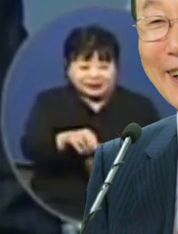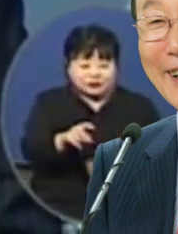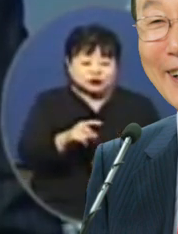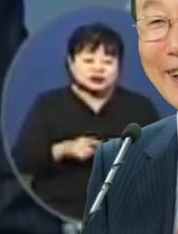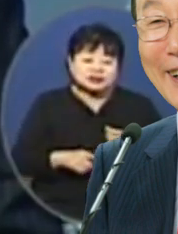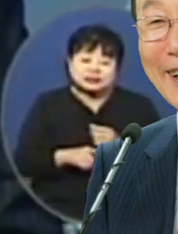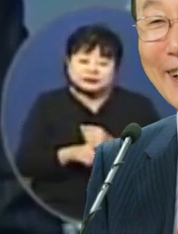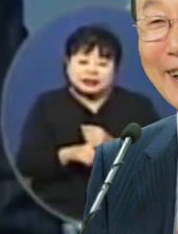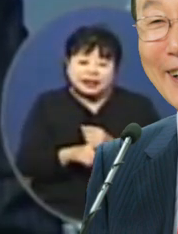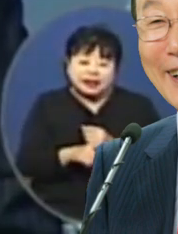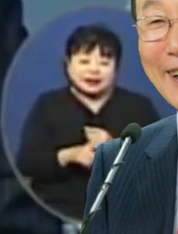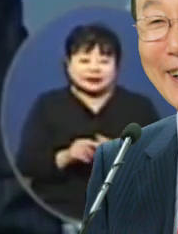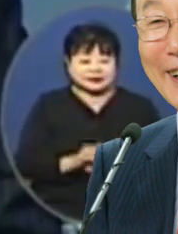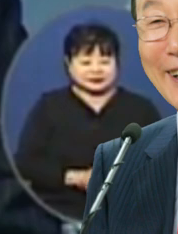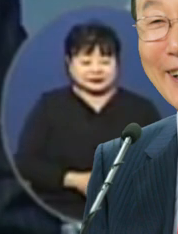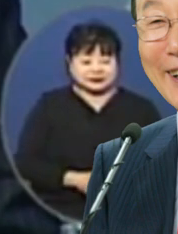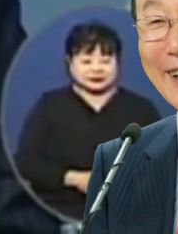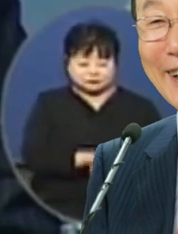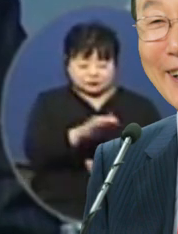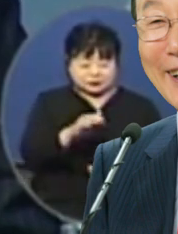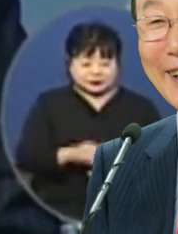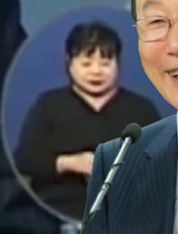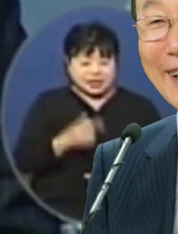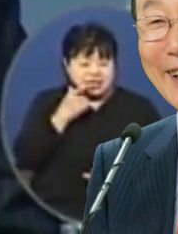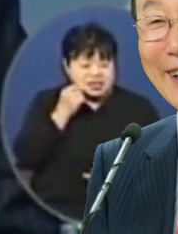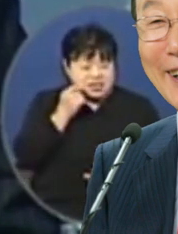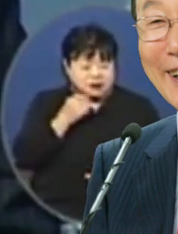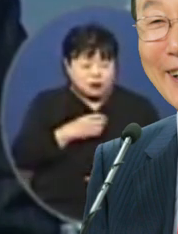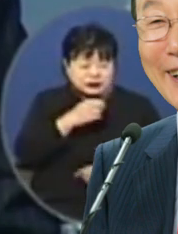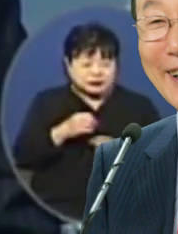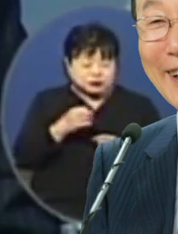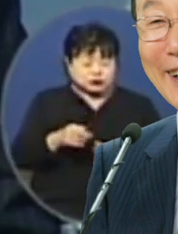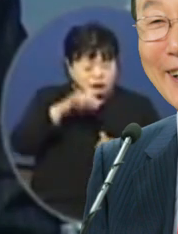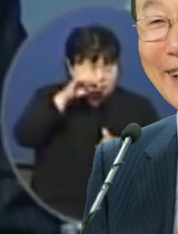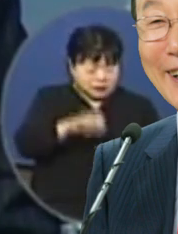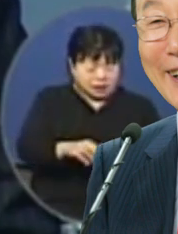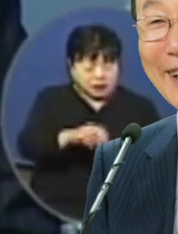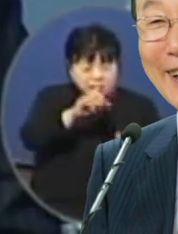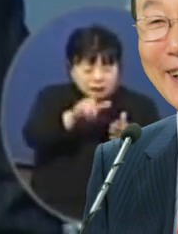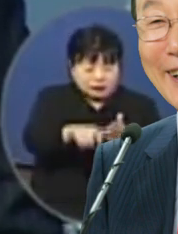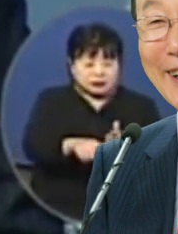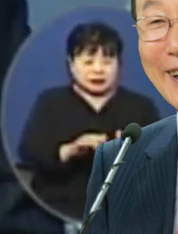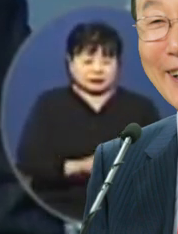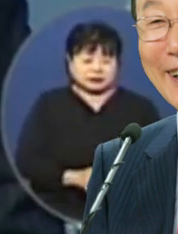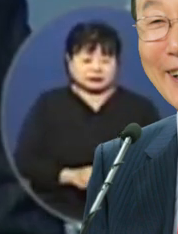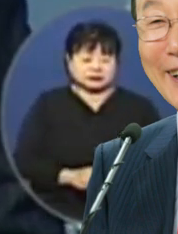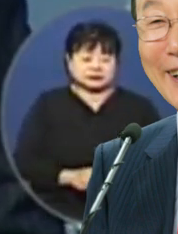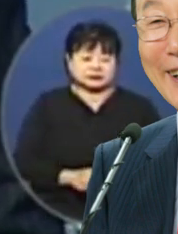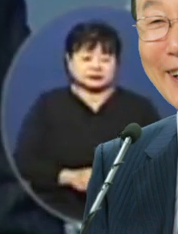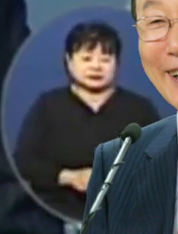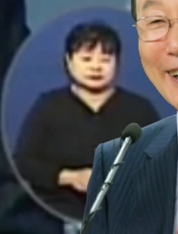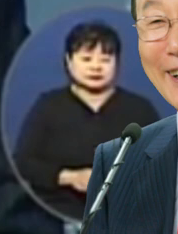무엇입니까? 우리가 일정 36년 동안 속국으로 있을 때